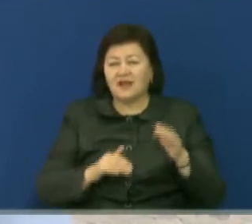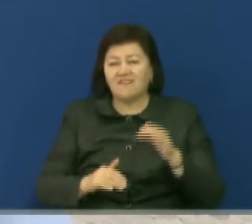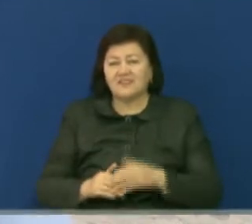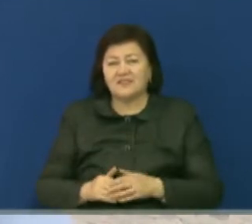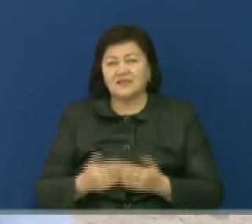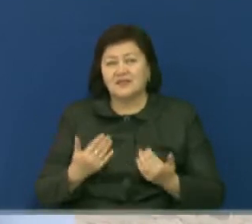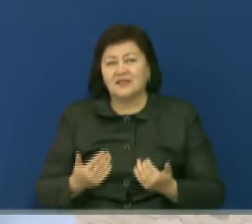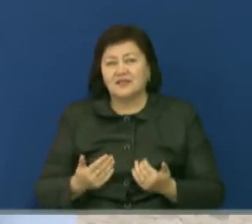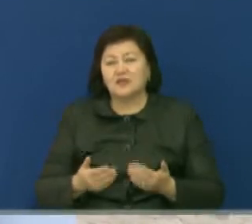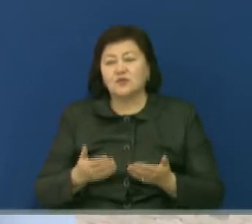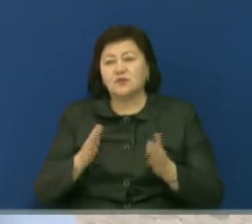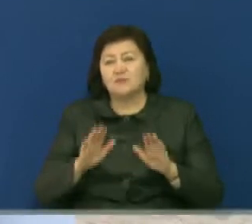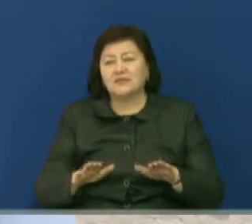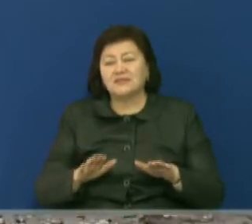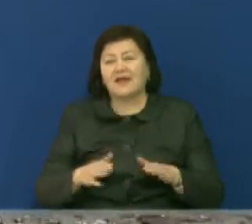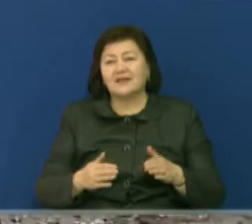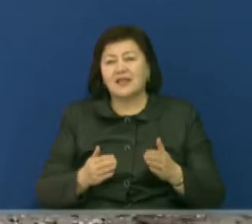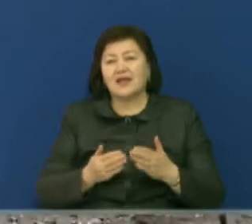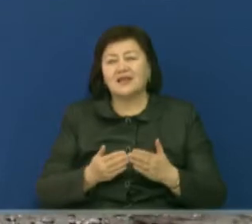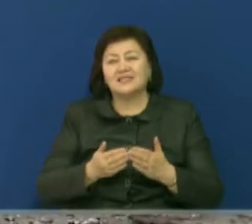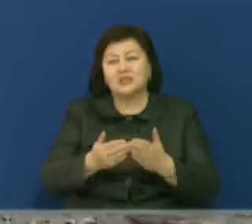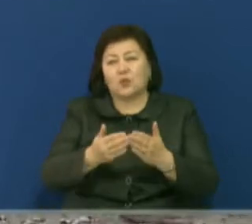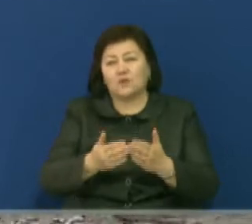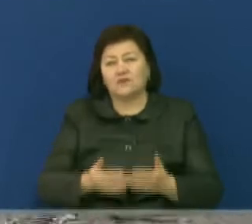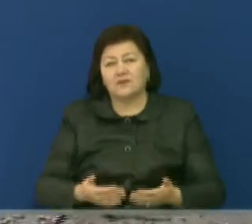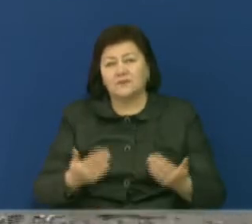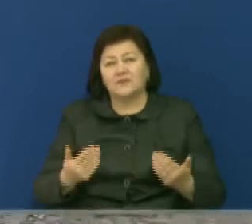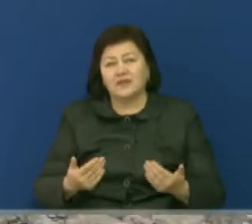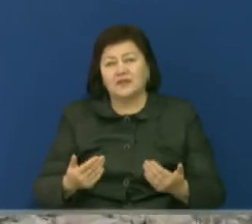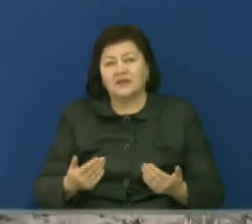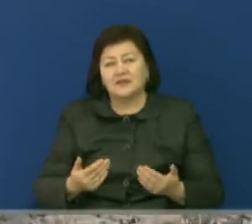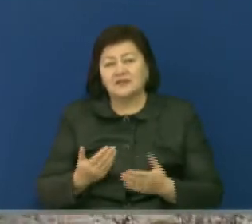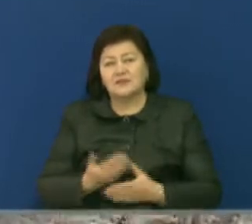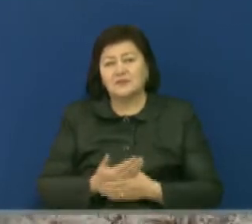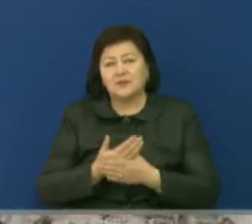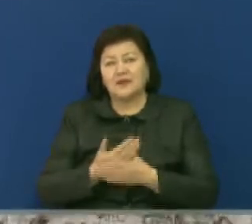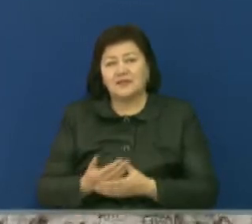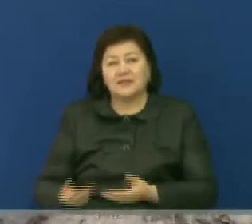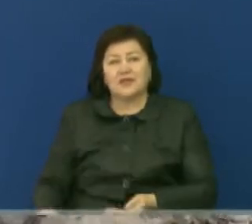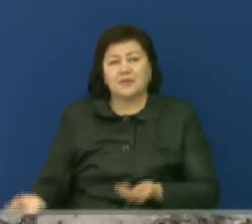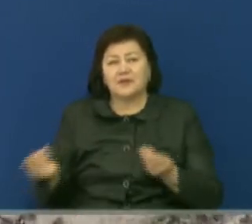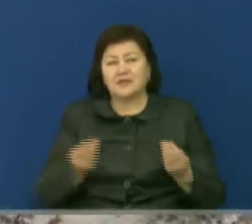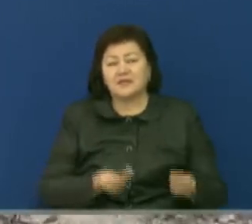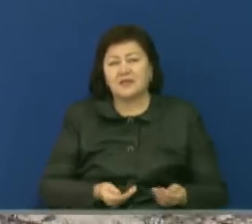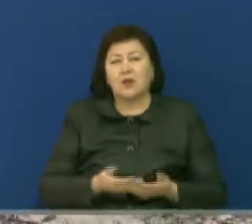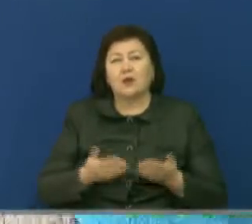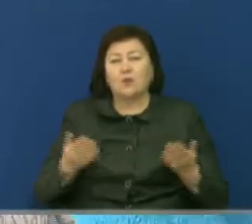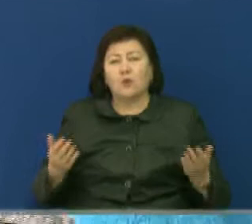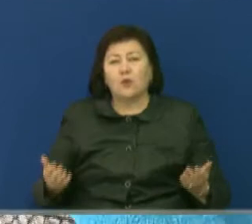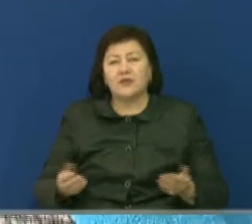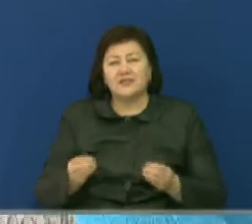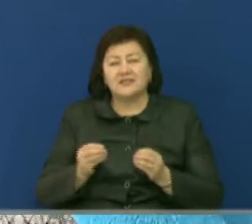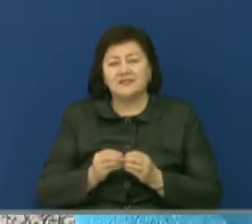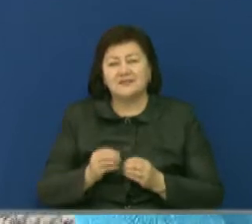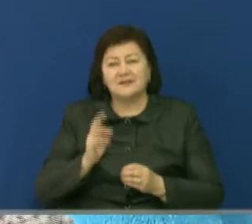для катеров, лодок, катамаранов. При обследовании дна водоемов спасатели часто достают десятки килограммов опасного мусора.